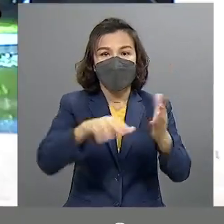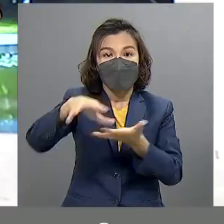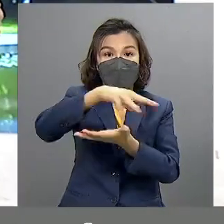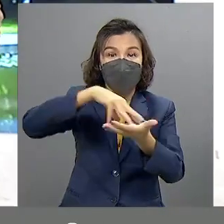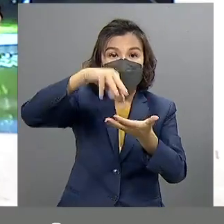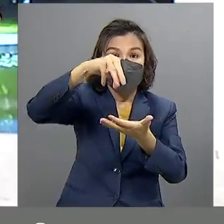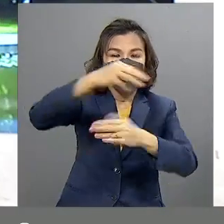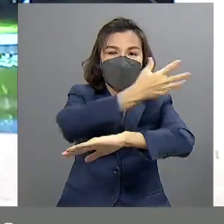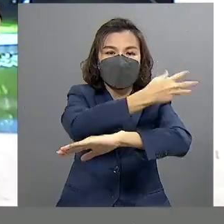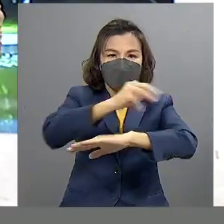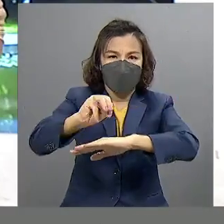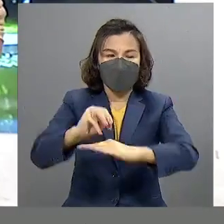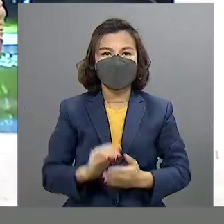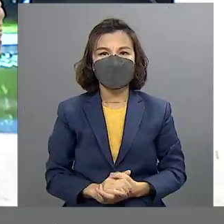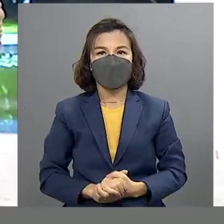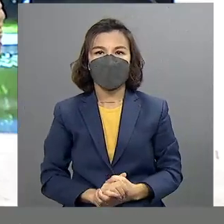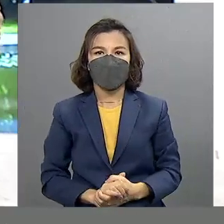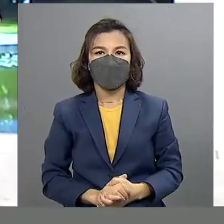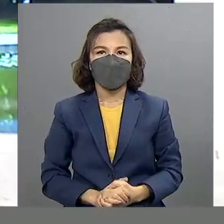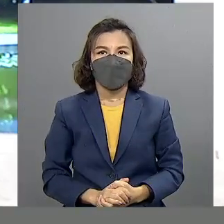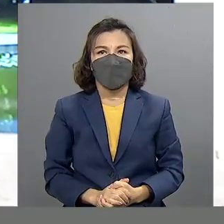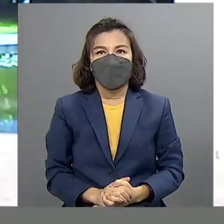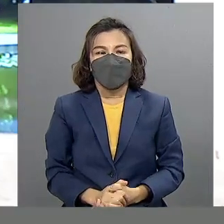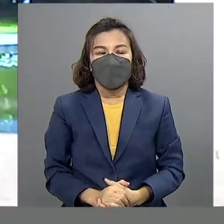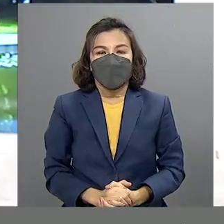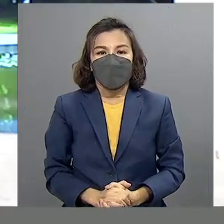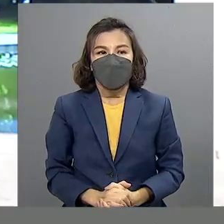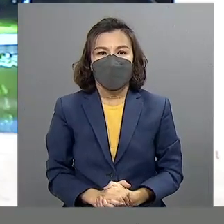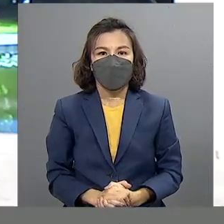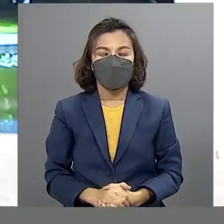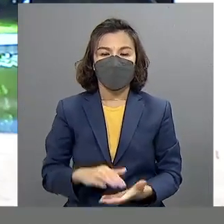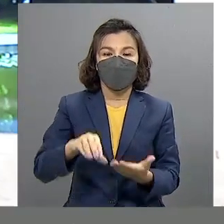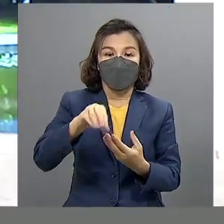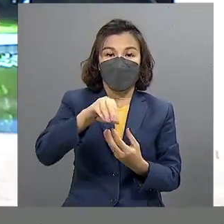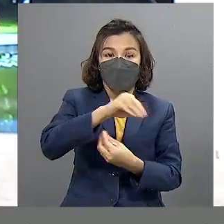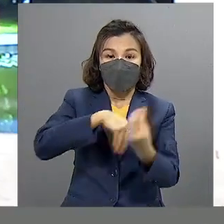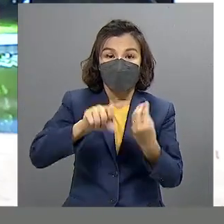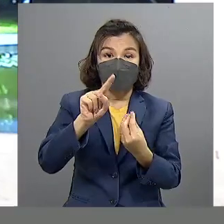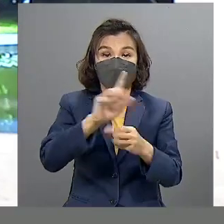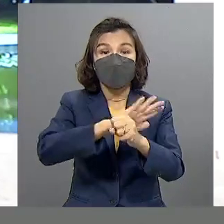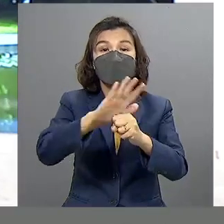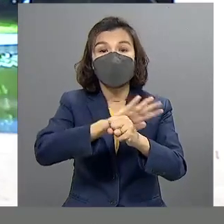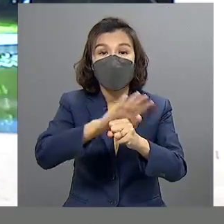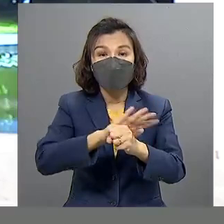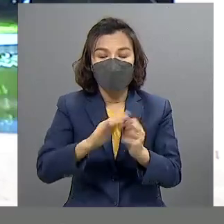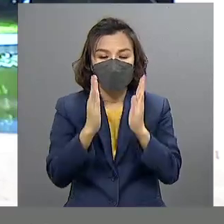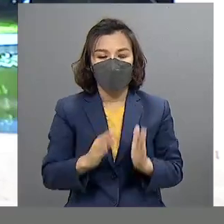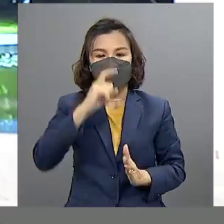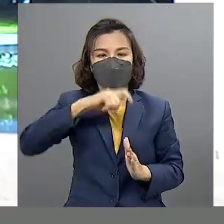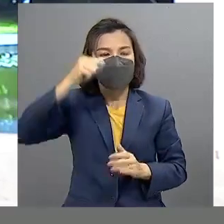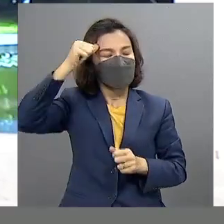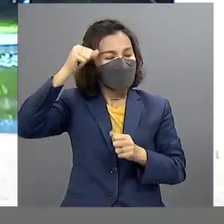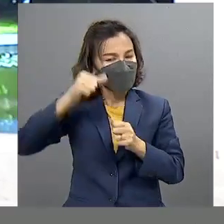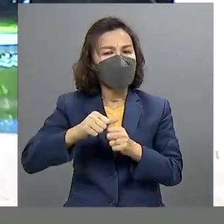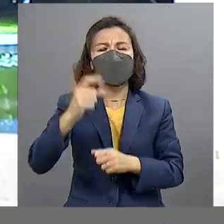ค่ะคุณผู้ชมคะถ้าพูดถึงคำว่าเศรษฐกิจพอเพียงค่ะเป็นคำที่เราคนไทยจำจนขึ้นใจแล้วก็ใช้หลัก